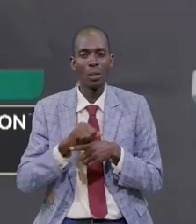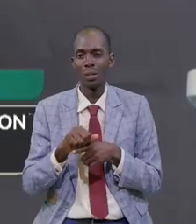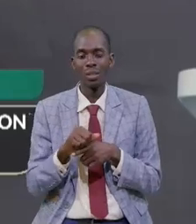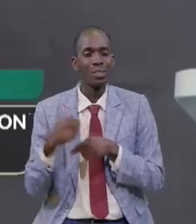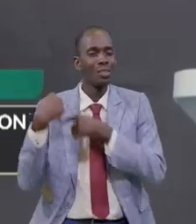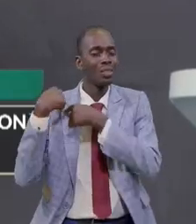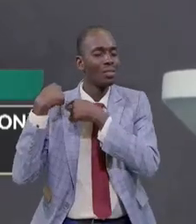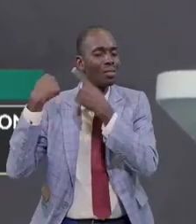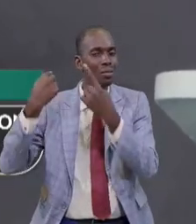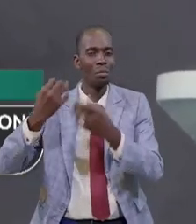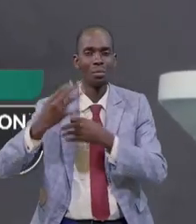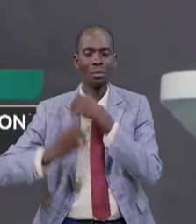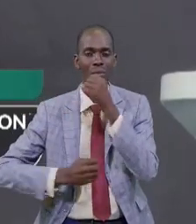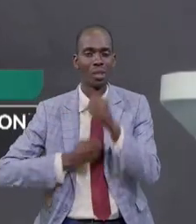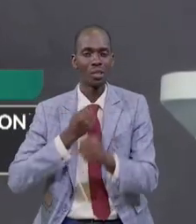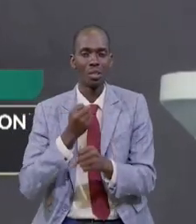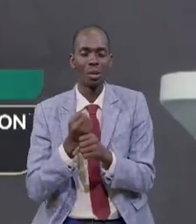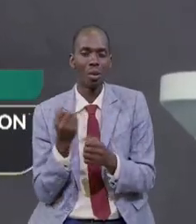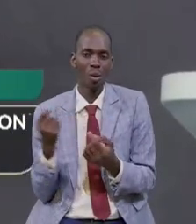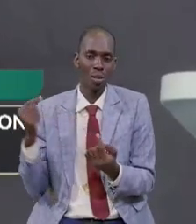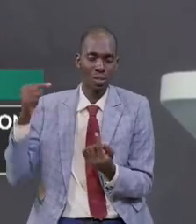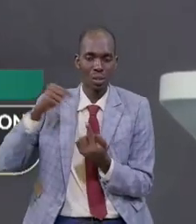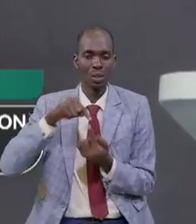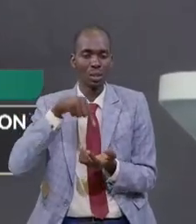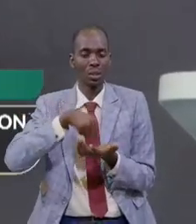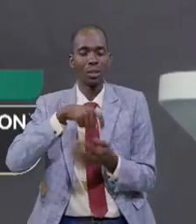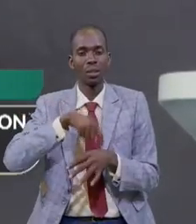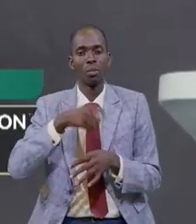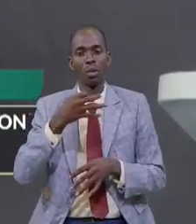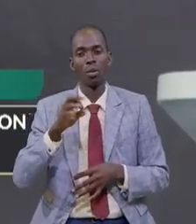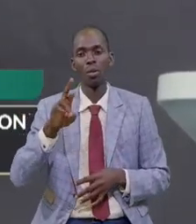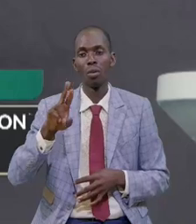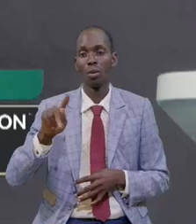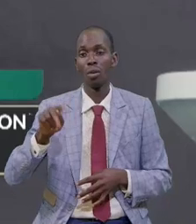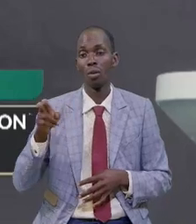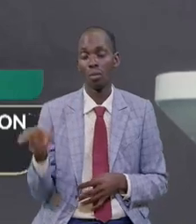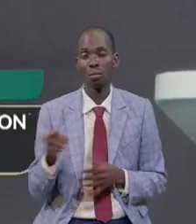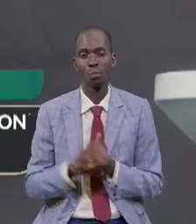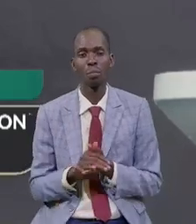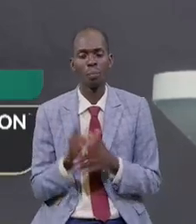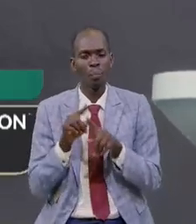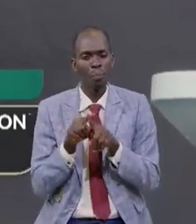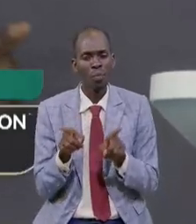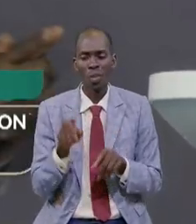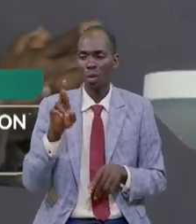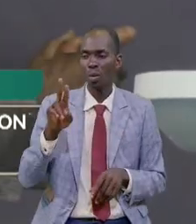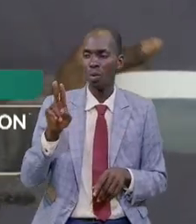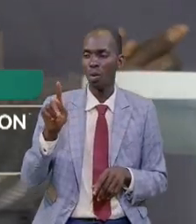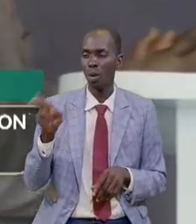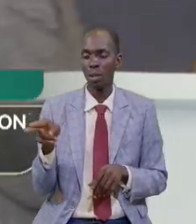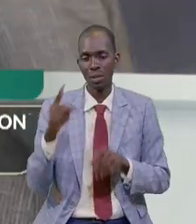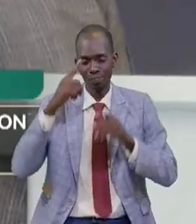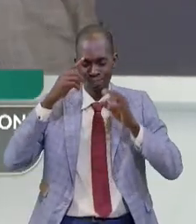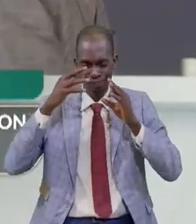était en cours depuis des âges jusqu'à son temps mais rut a décidé